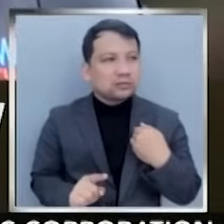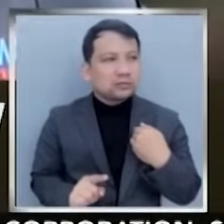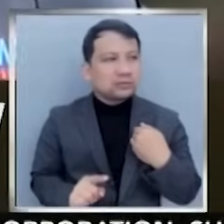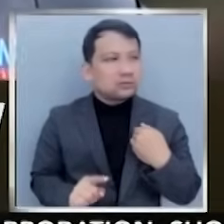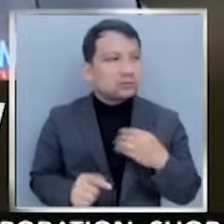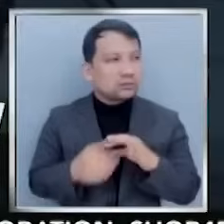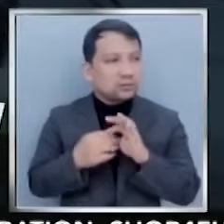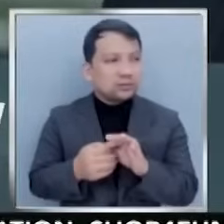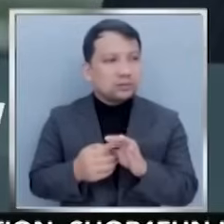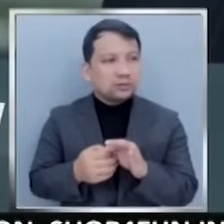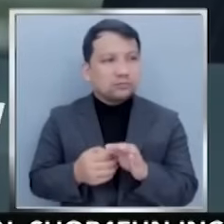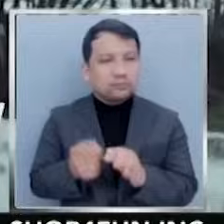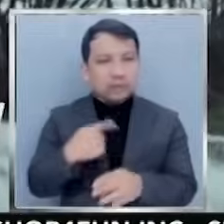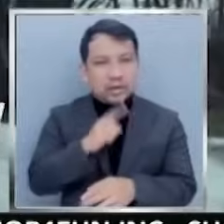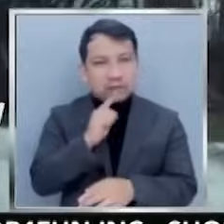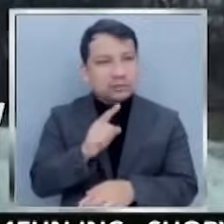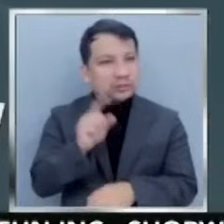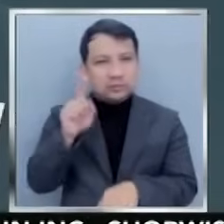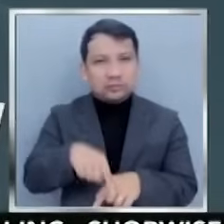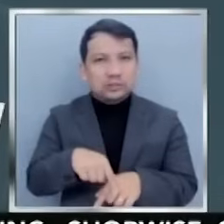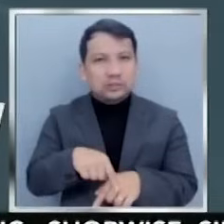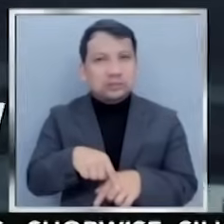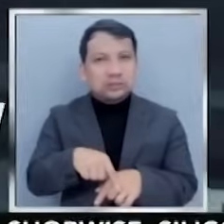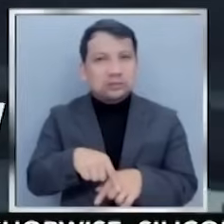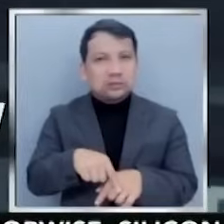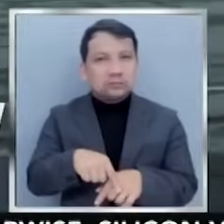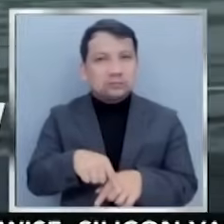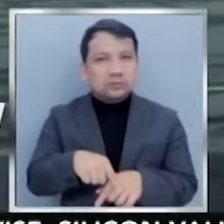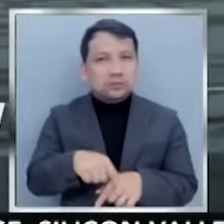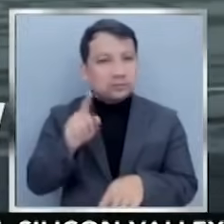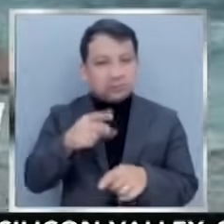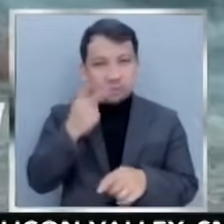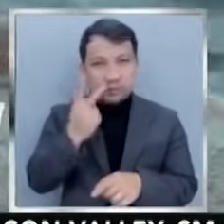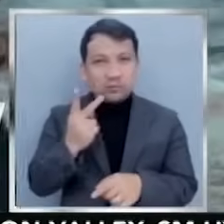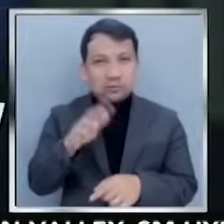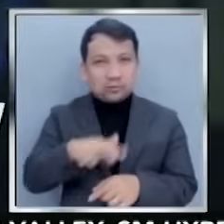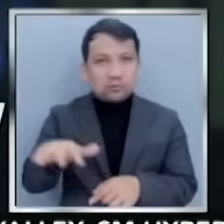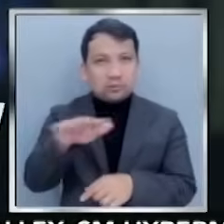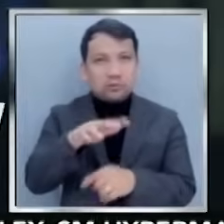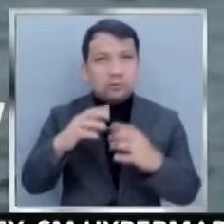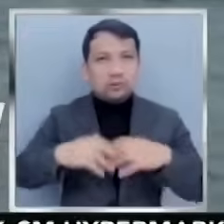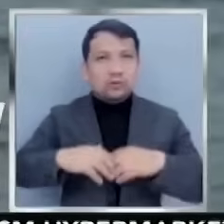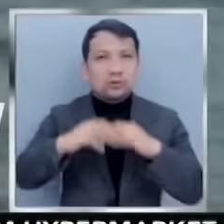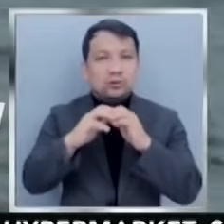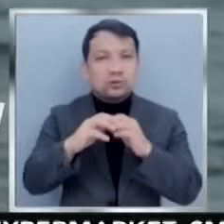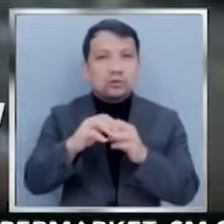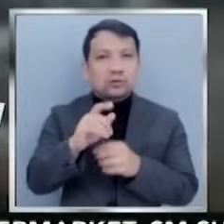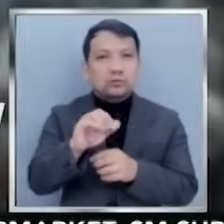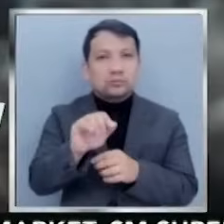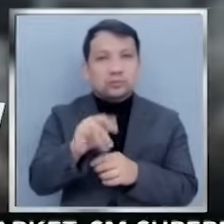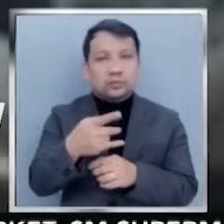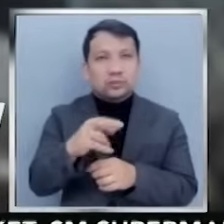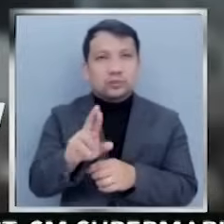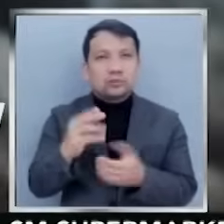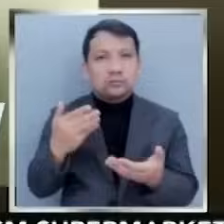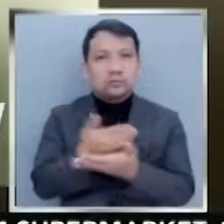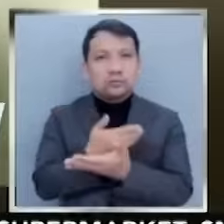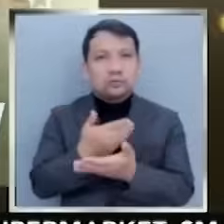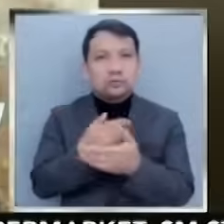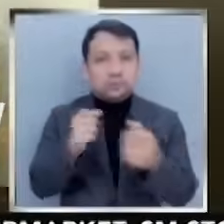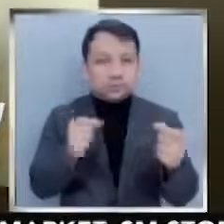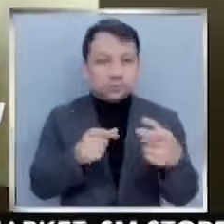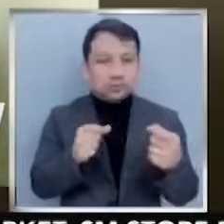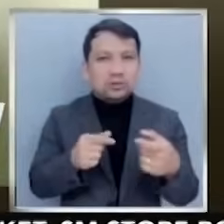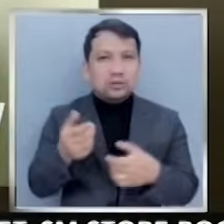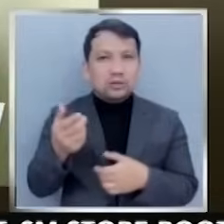isang episode. Masayang araw si Richard at lahat ng bumubuo ng Unbreak My Heart sa mga gandang feedback.